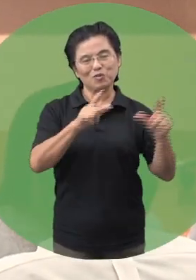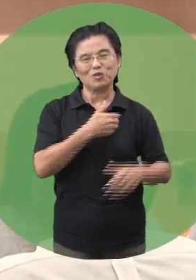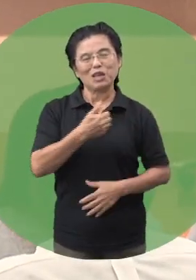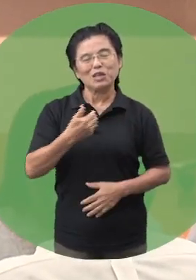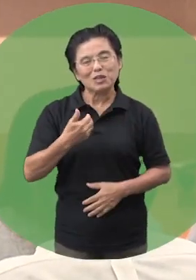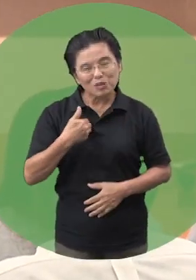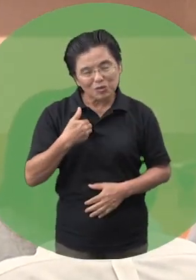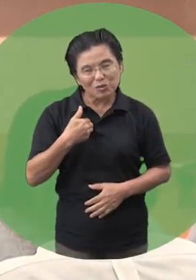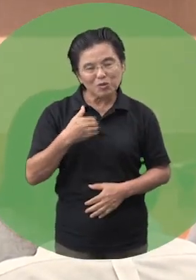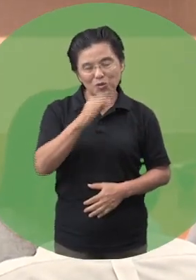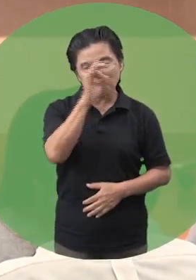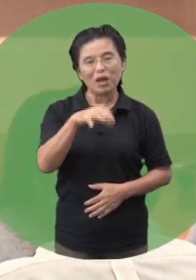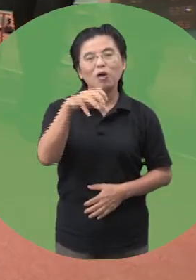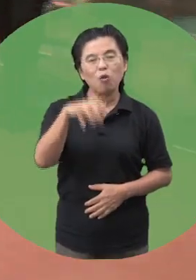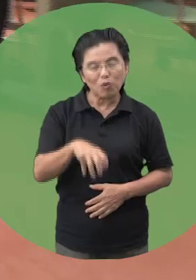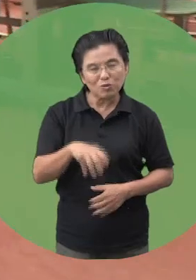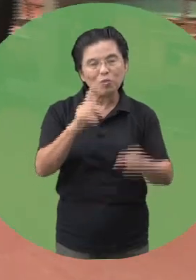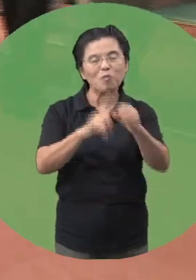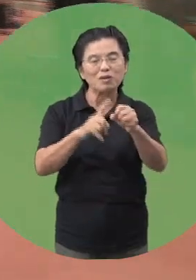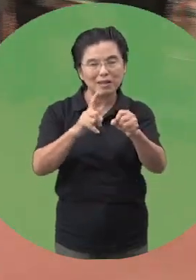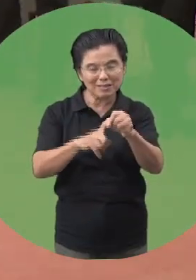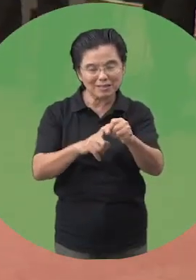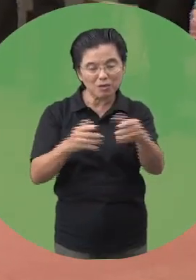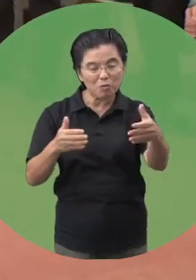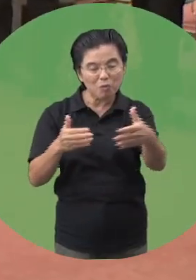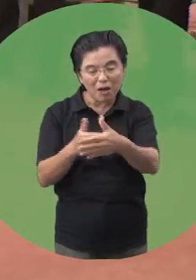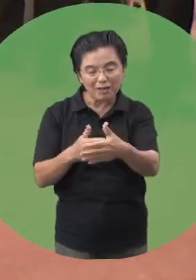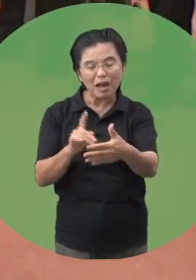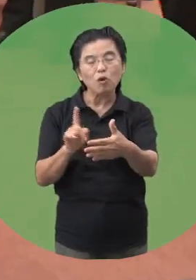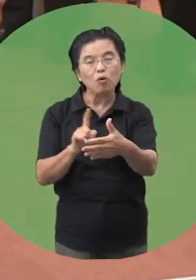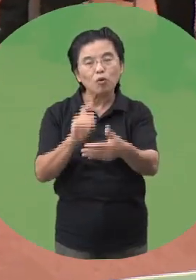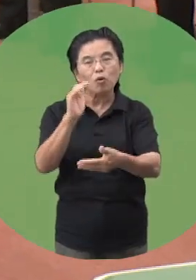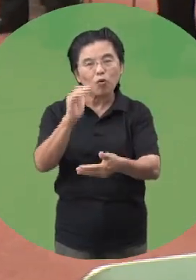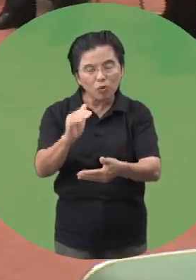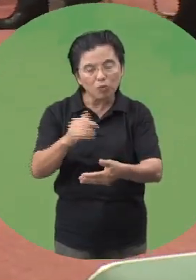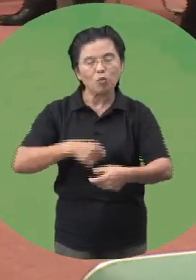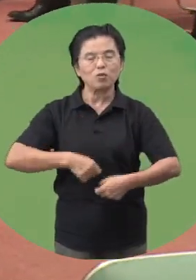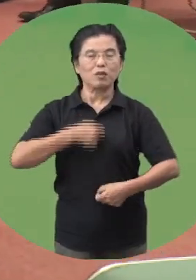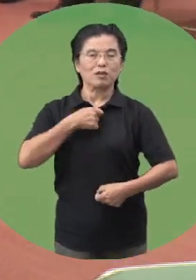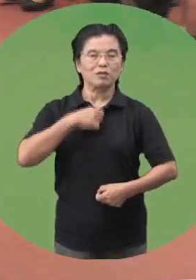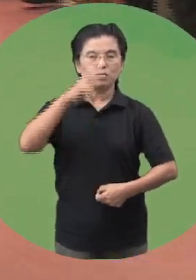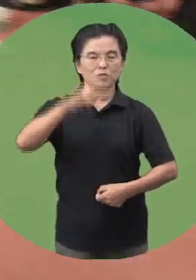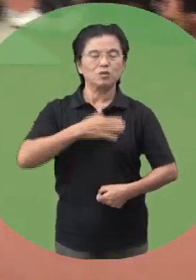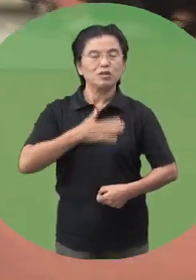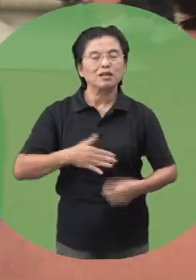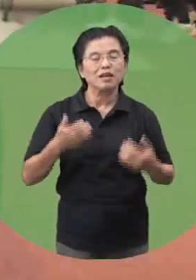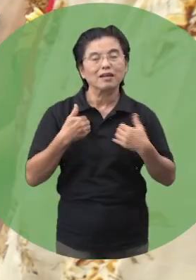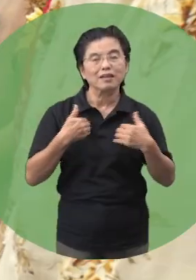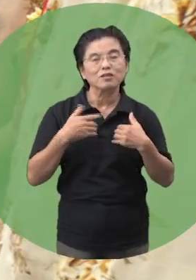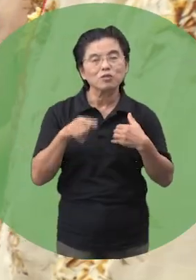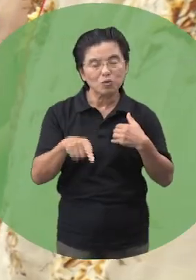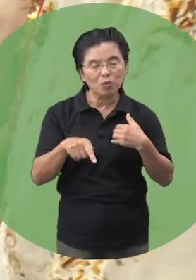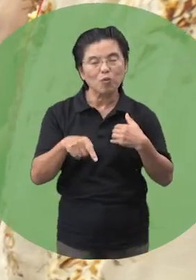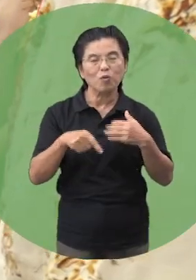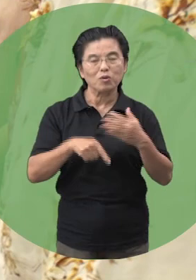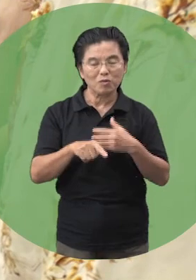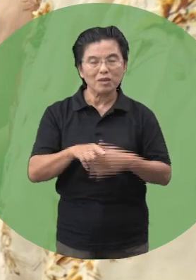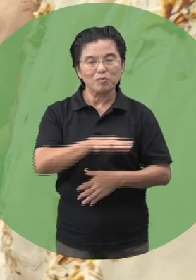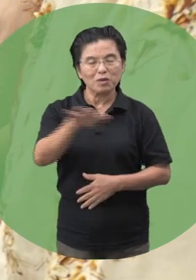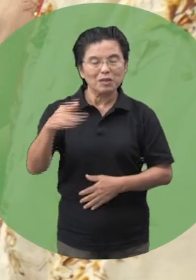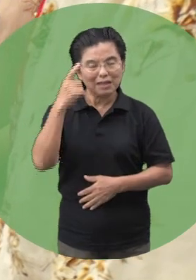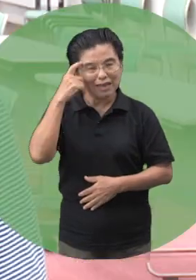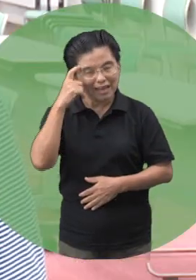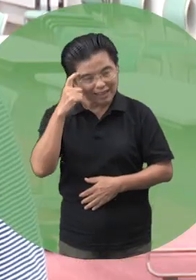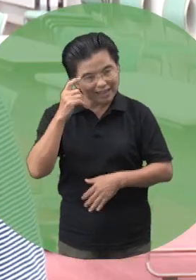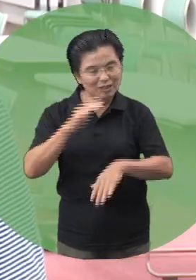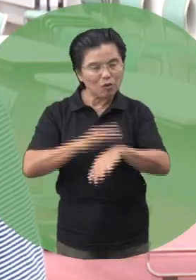すということで、大切なのはバリアの存在について正しく理解することだと思っています。ですから、みんなで考えて工夫を